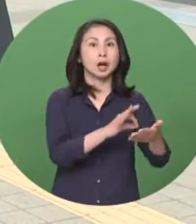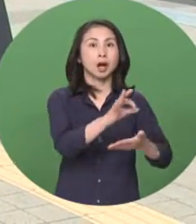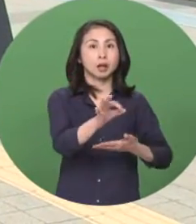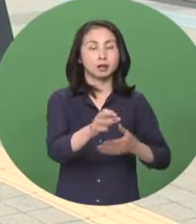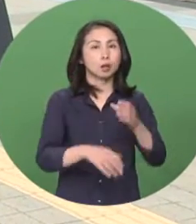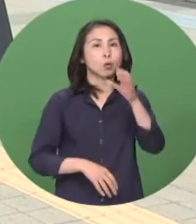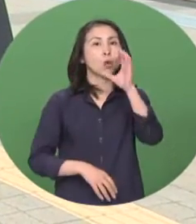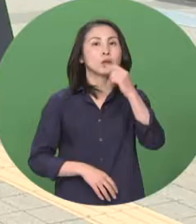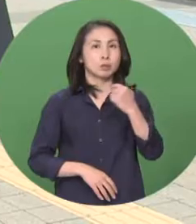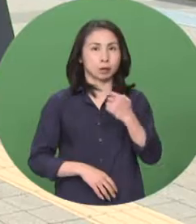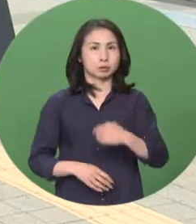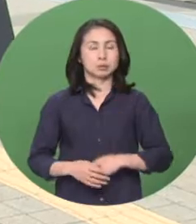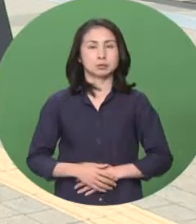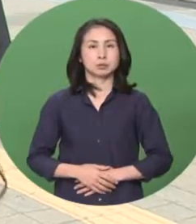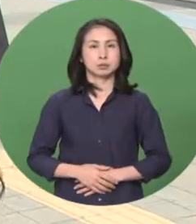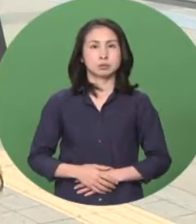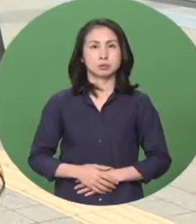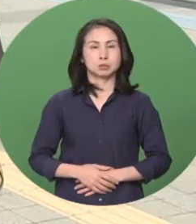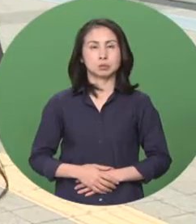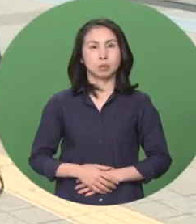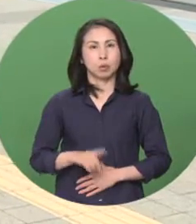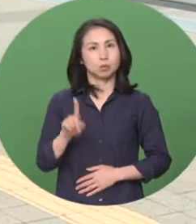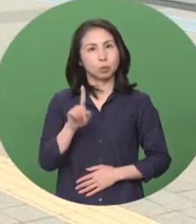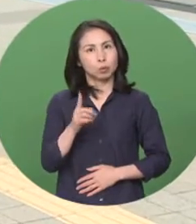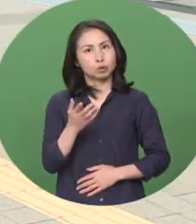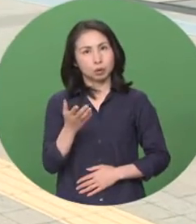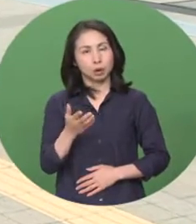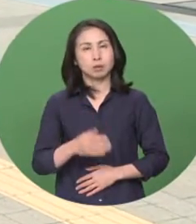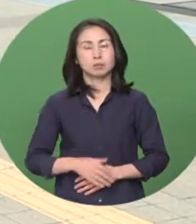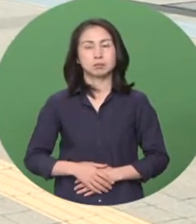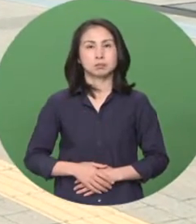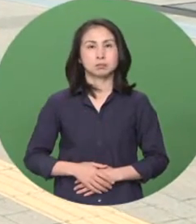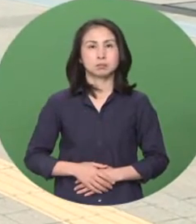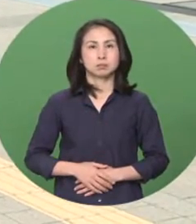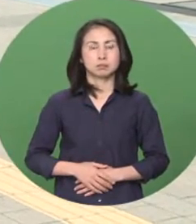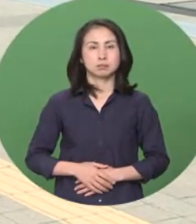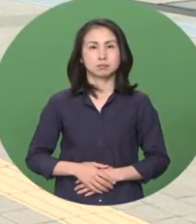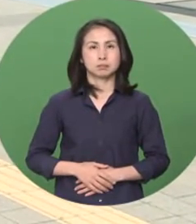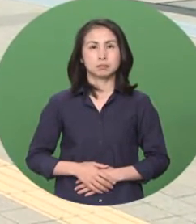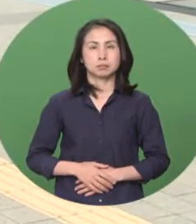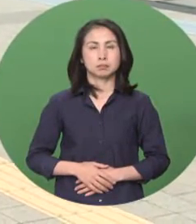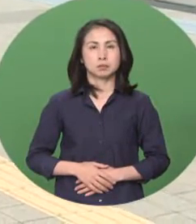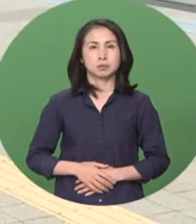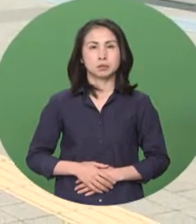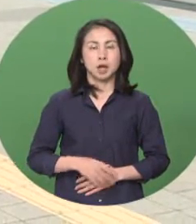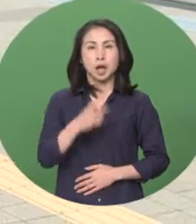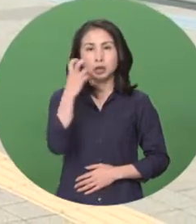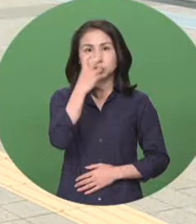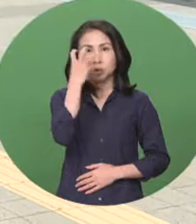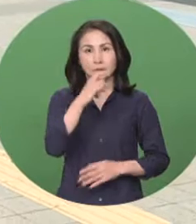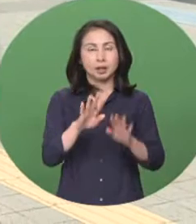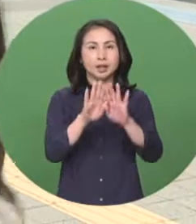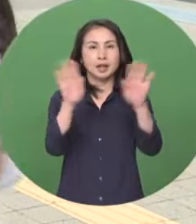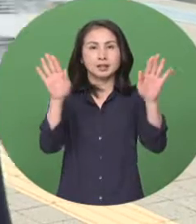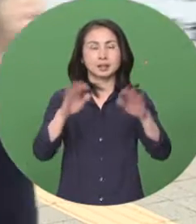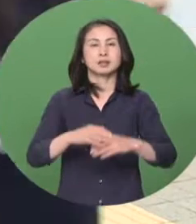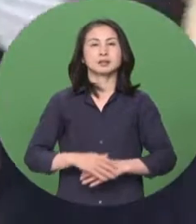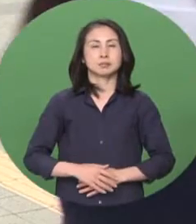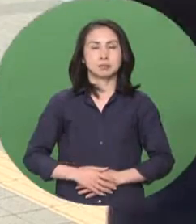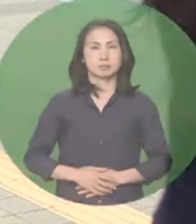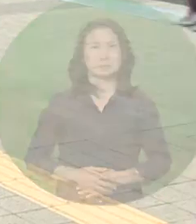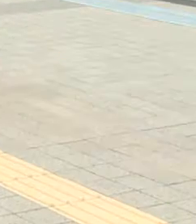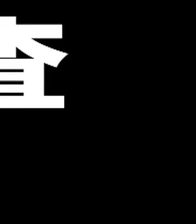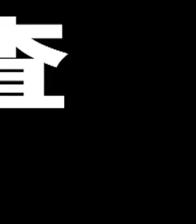ったりするんですけど、どうなんやろう。では早速調査開始です。